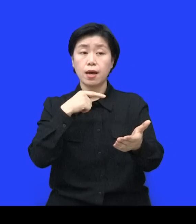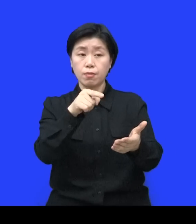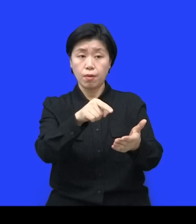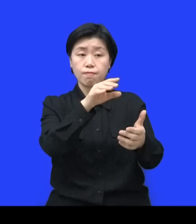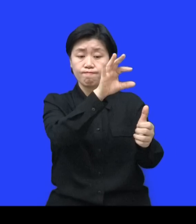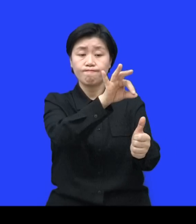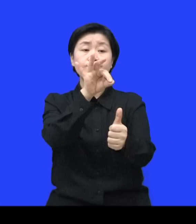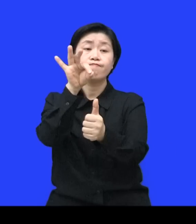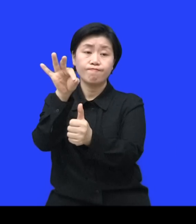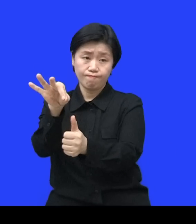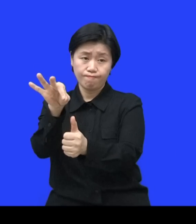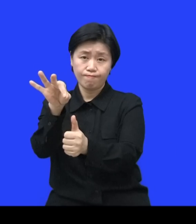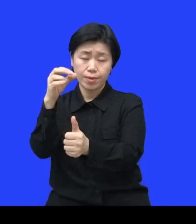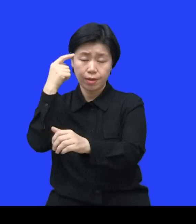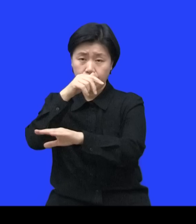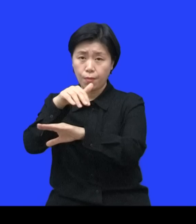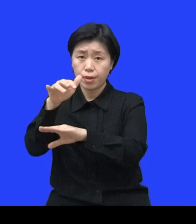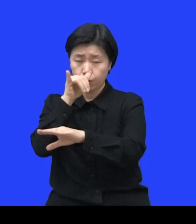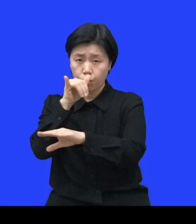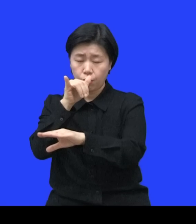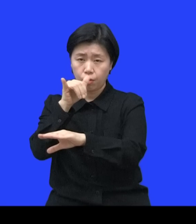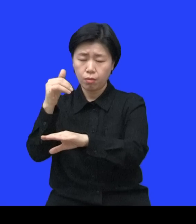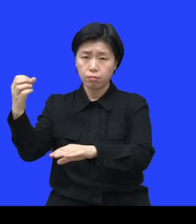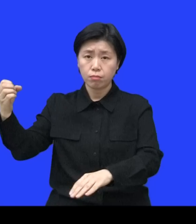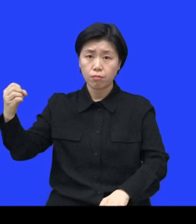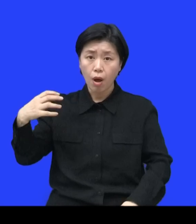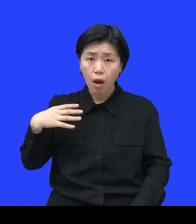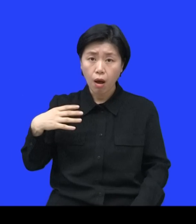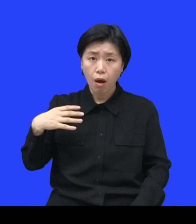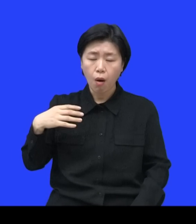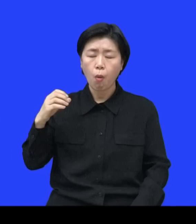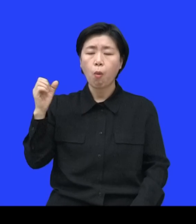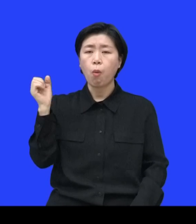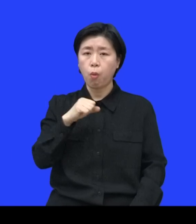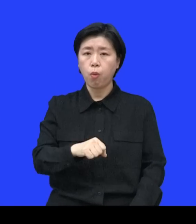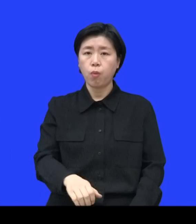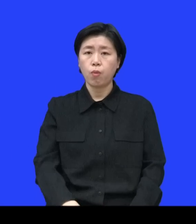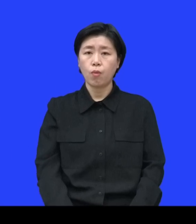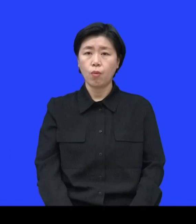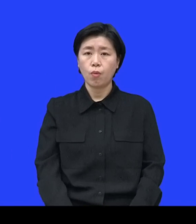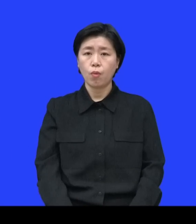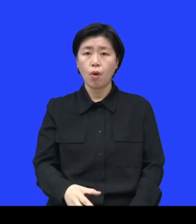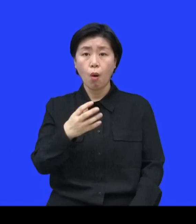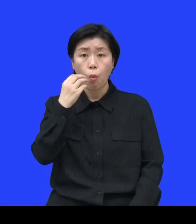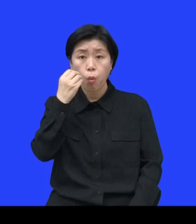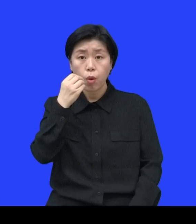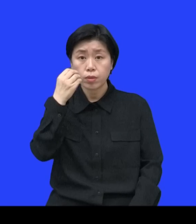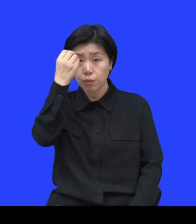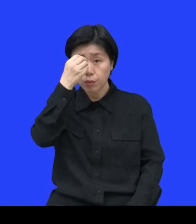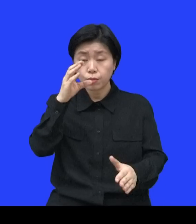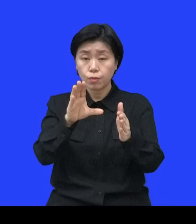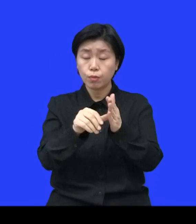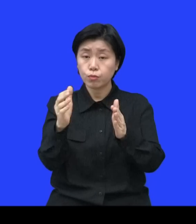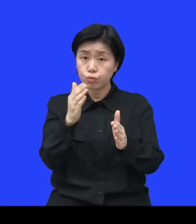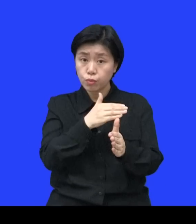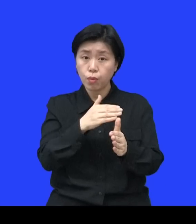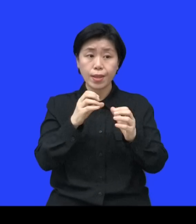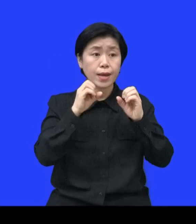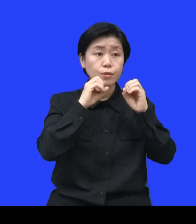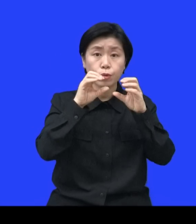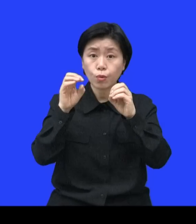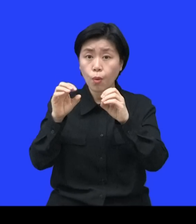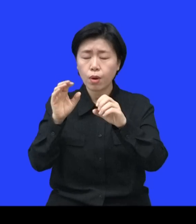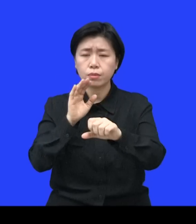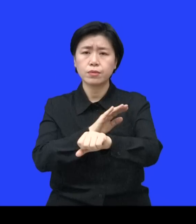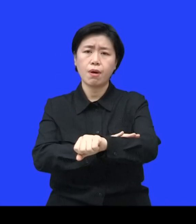주시면서 다른 길은 막고 전도의 길만 확 여시는 거예요. 아주 고등학교 때부터 이상하게 전도가 잘 돼서 고등학교 때 전도했던 그